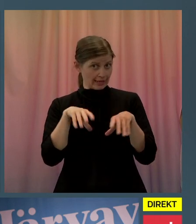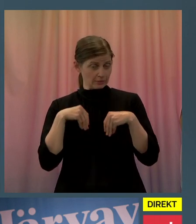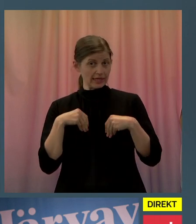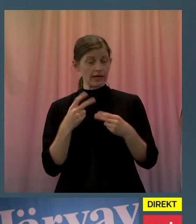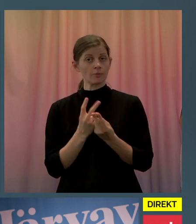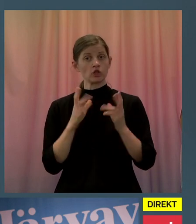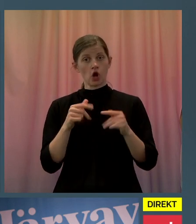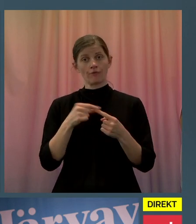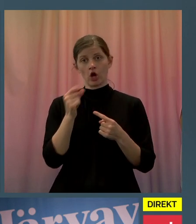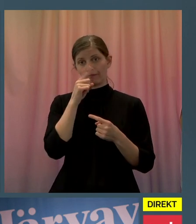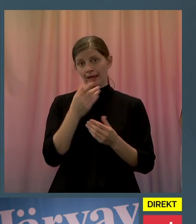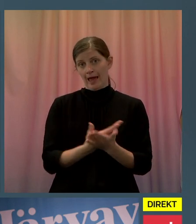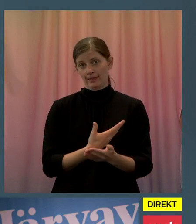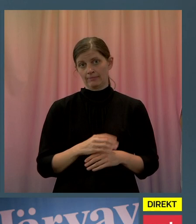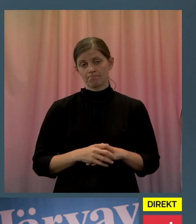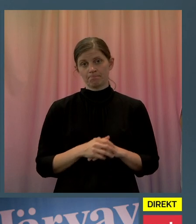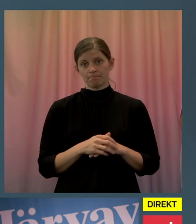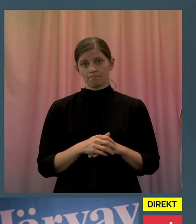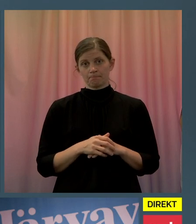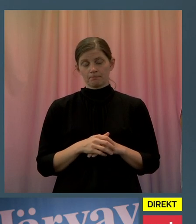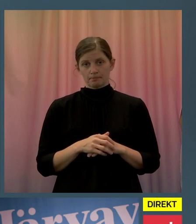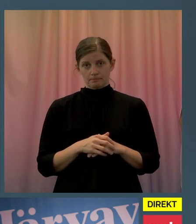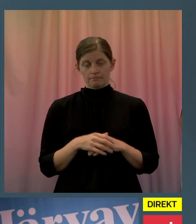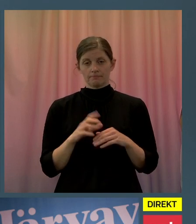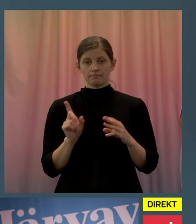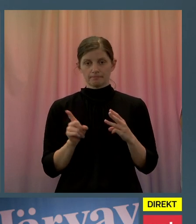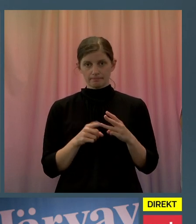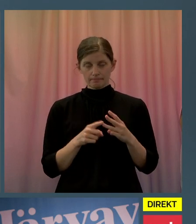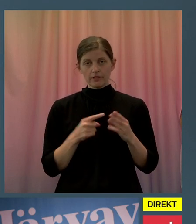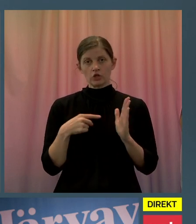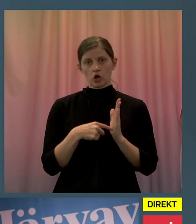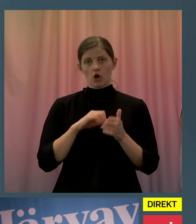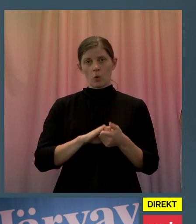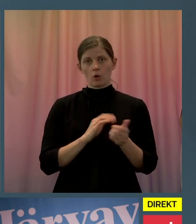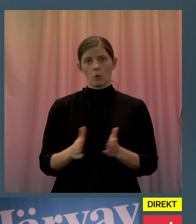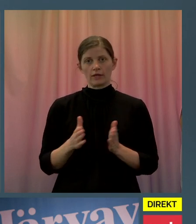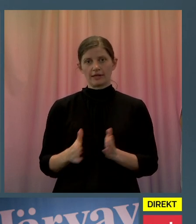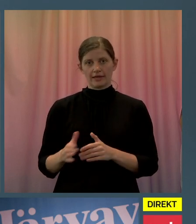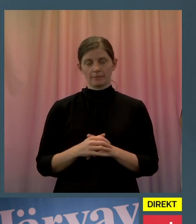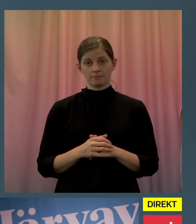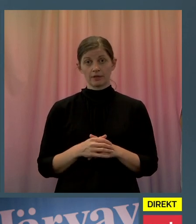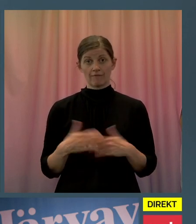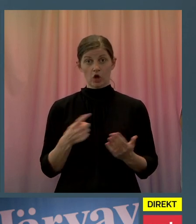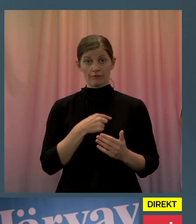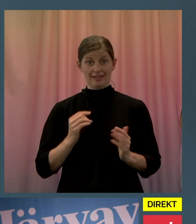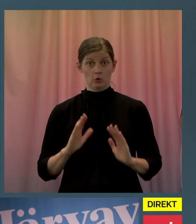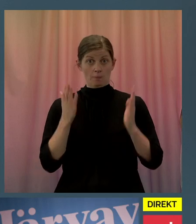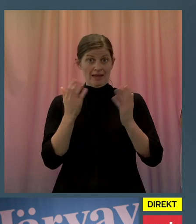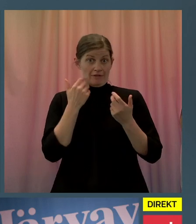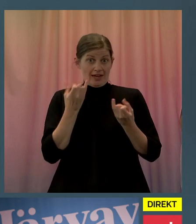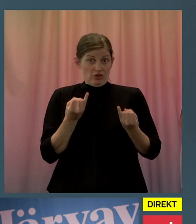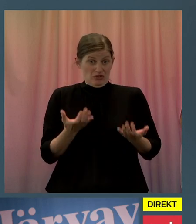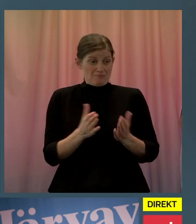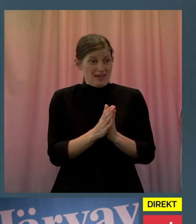valt fel land. För det tredje, lagordning. Det vi nu upplever dagligen med